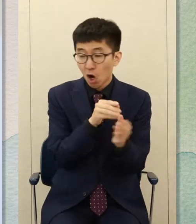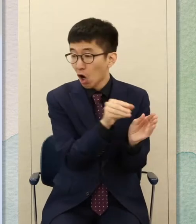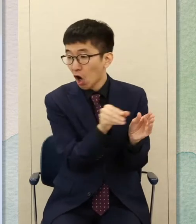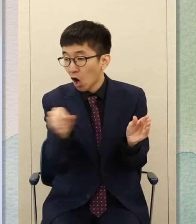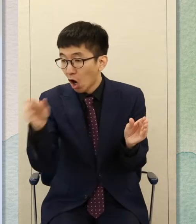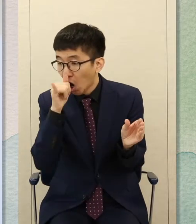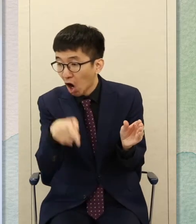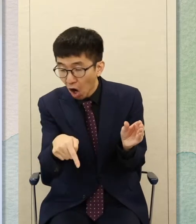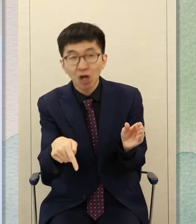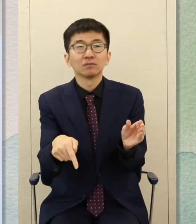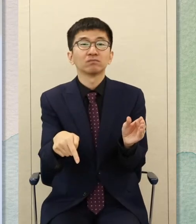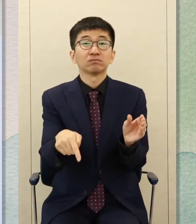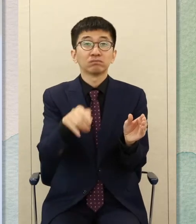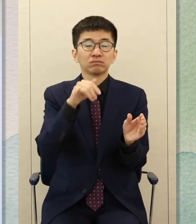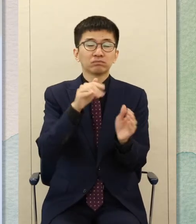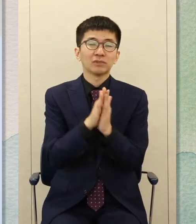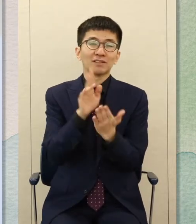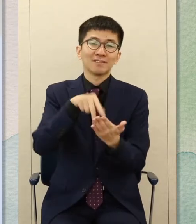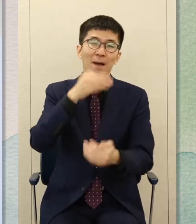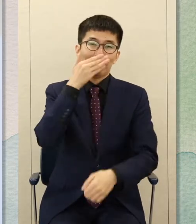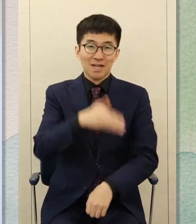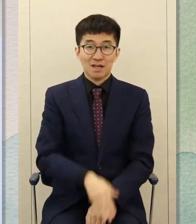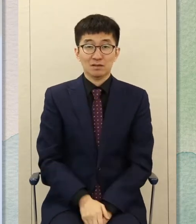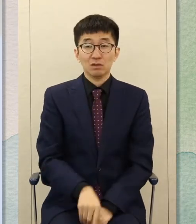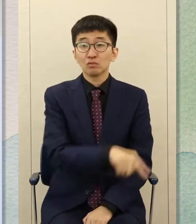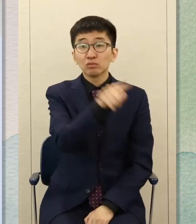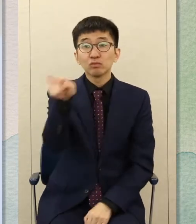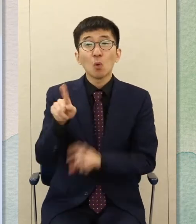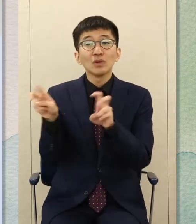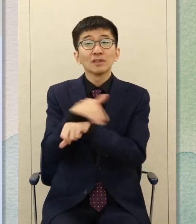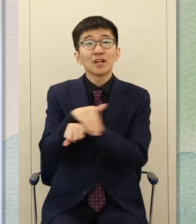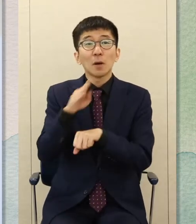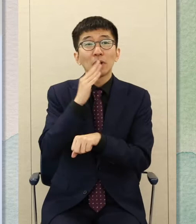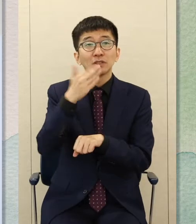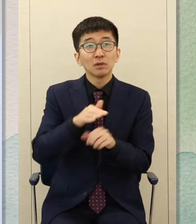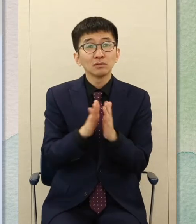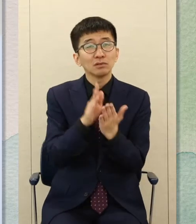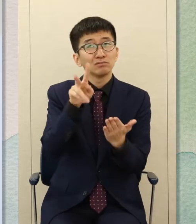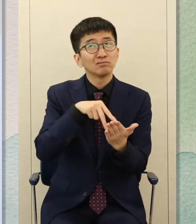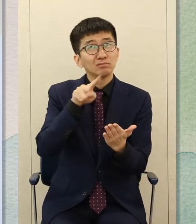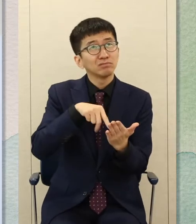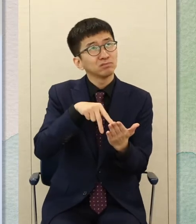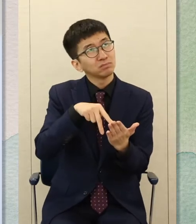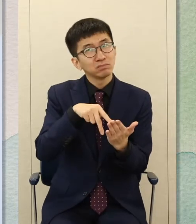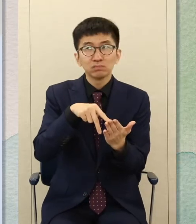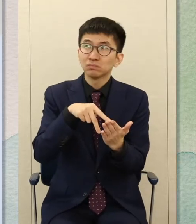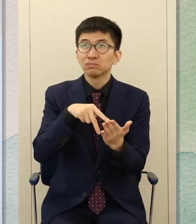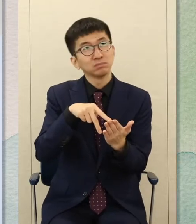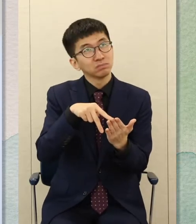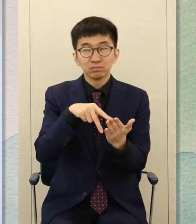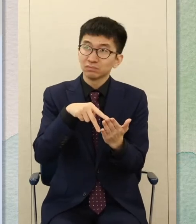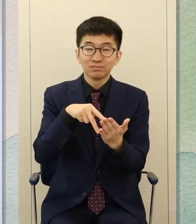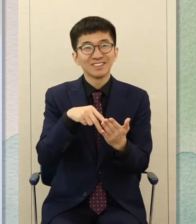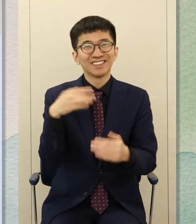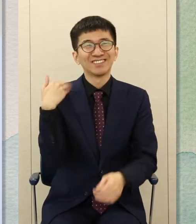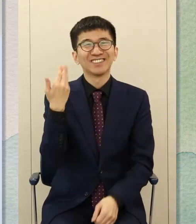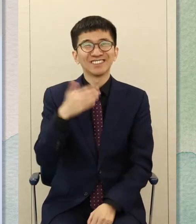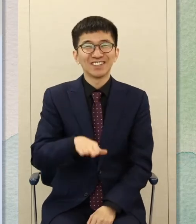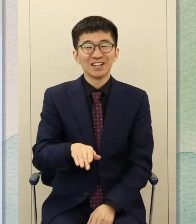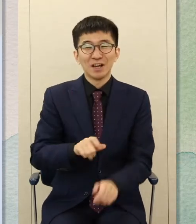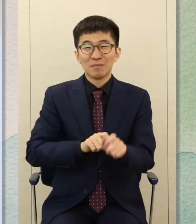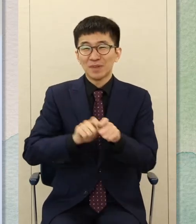예. 근데 직장 도서관이 있는, 여러분들은 직장 있는데 도서관에서 다녀서 잘 모르시겠지만, 예, 보통 직장에는